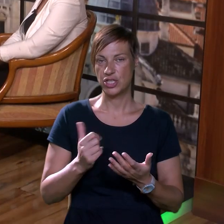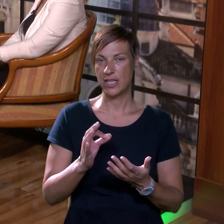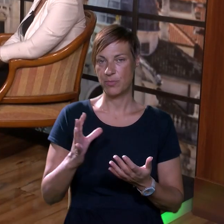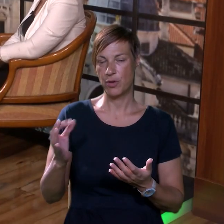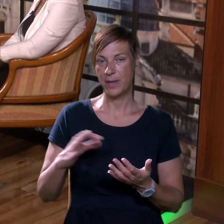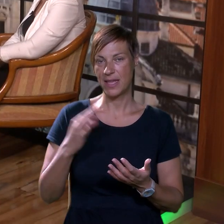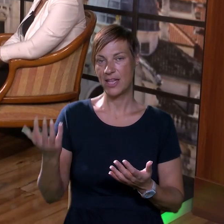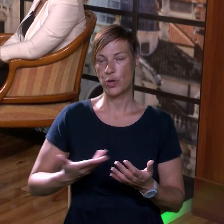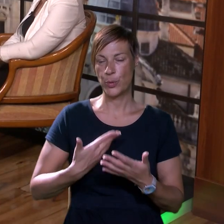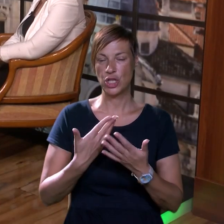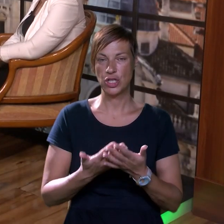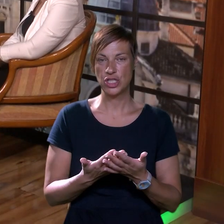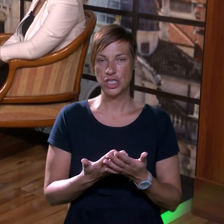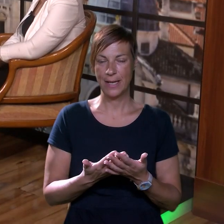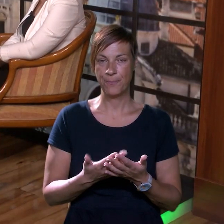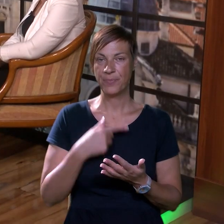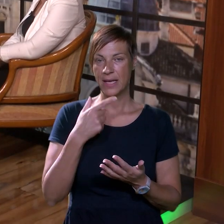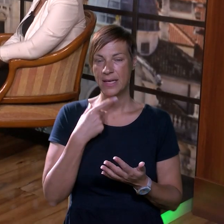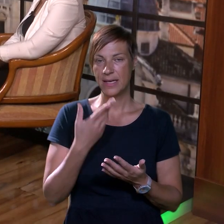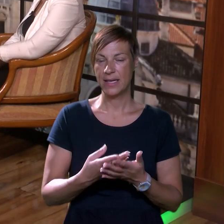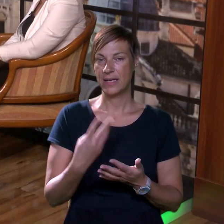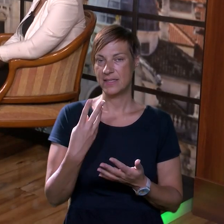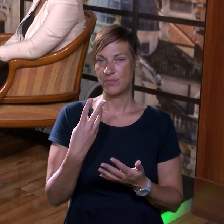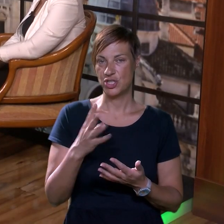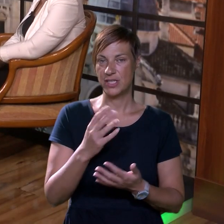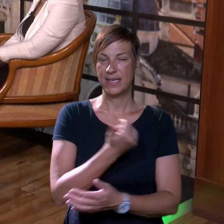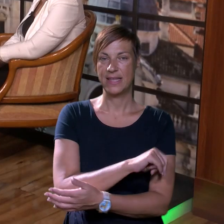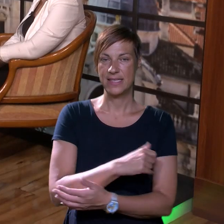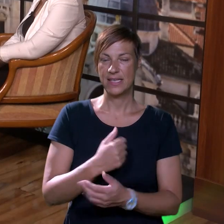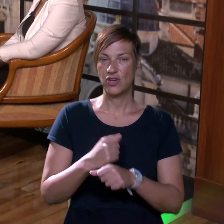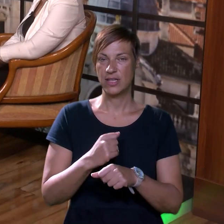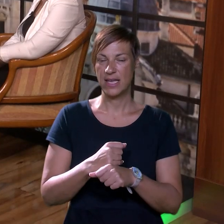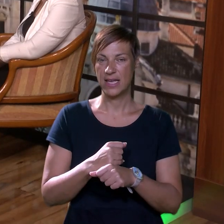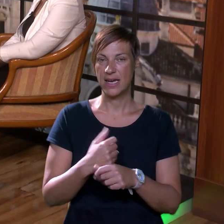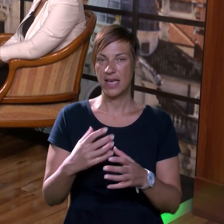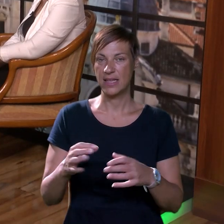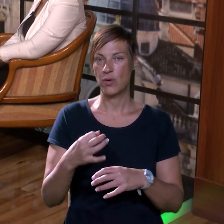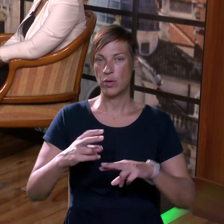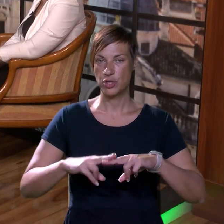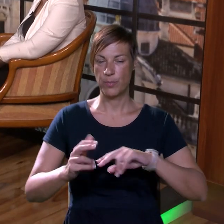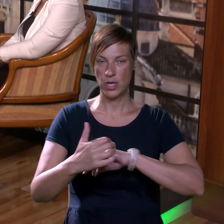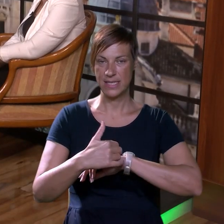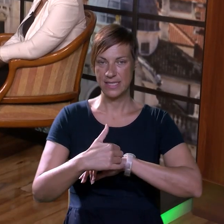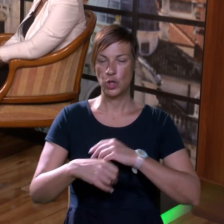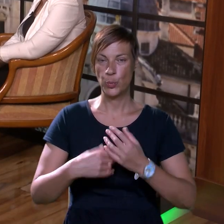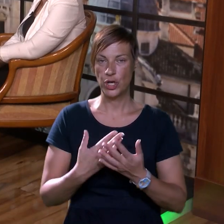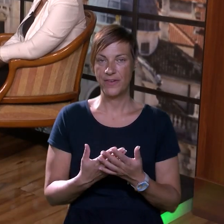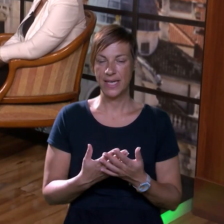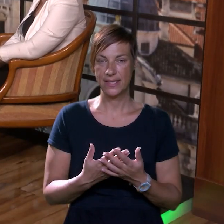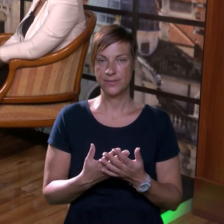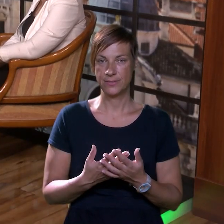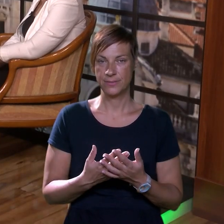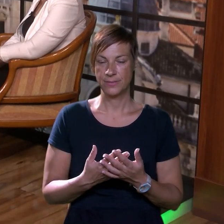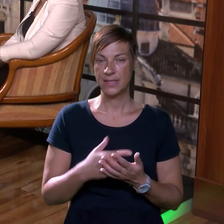jednom dobar dan, dobro nam došli. Rekli smo, 40 godina radite u Općoj bolnici